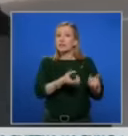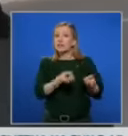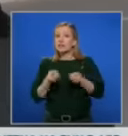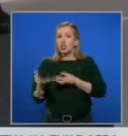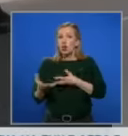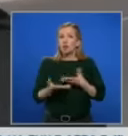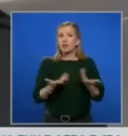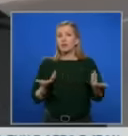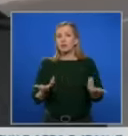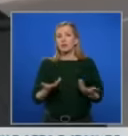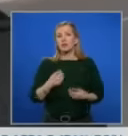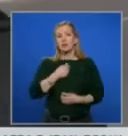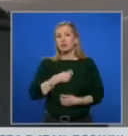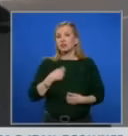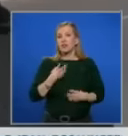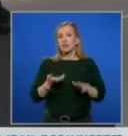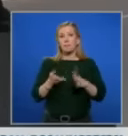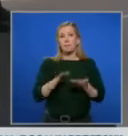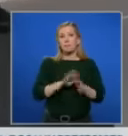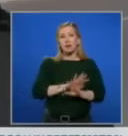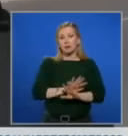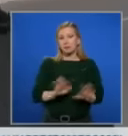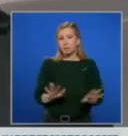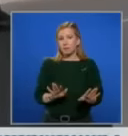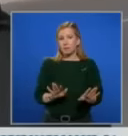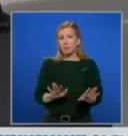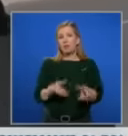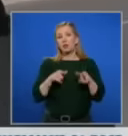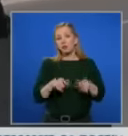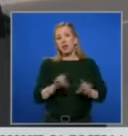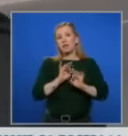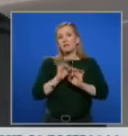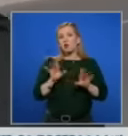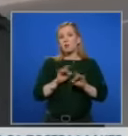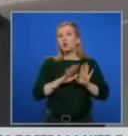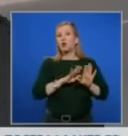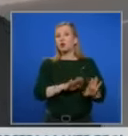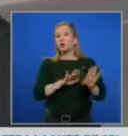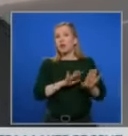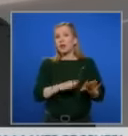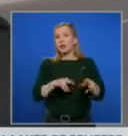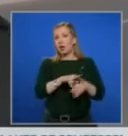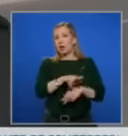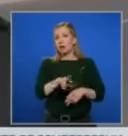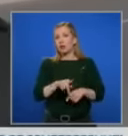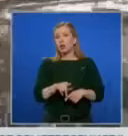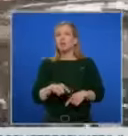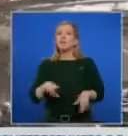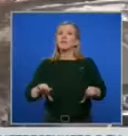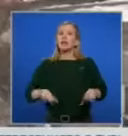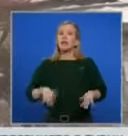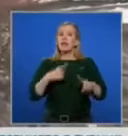за съжаление са мъртви, починали са. Това е което е от информация от техния сват, който се намира в град